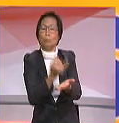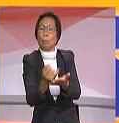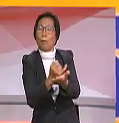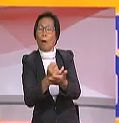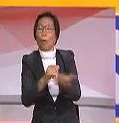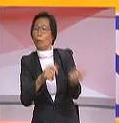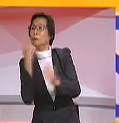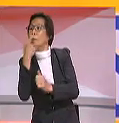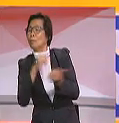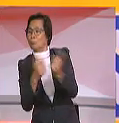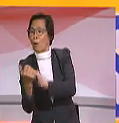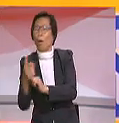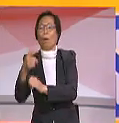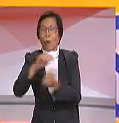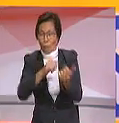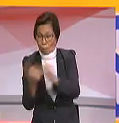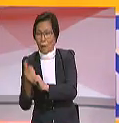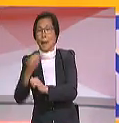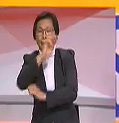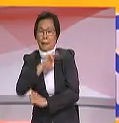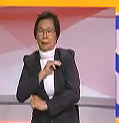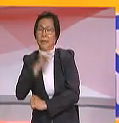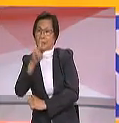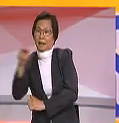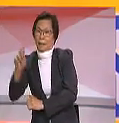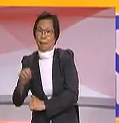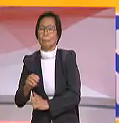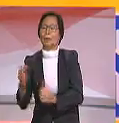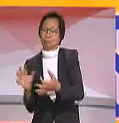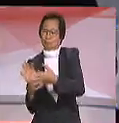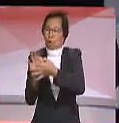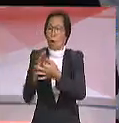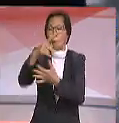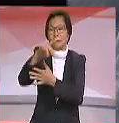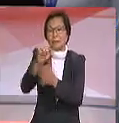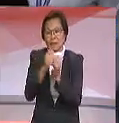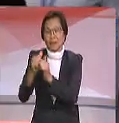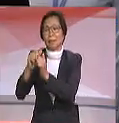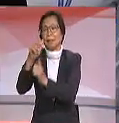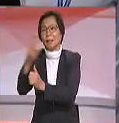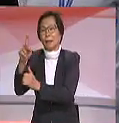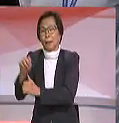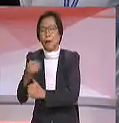Menteri Kesihatan dalam joint PC kita, weekly PC saya dengan Dr. Adham. Skim